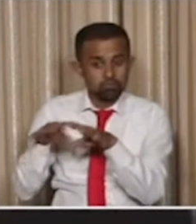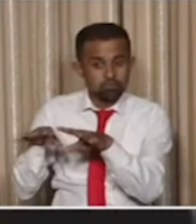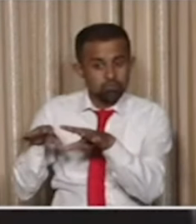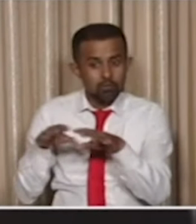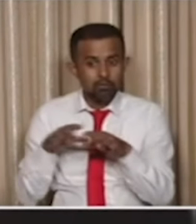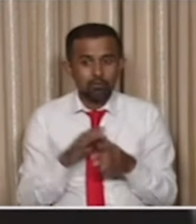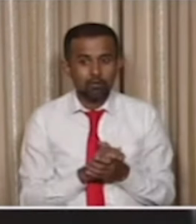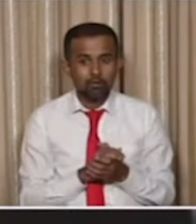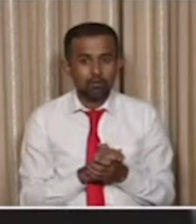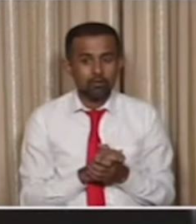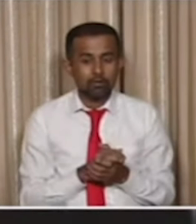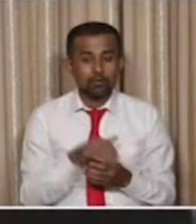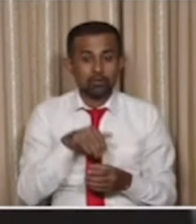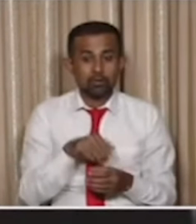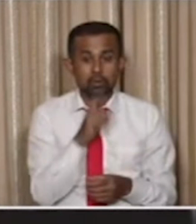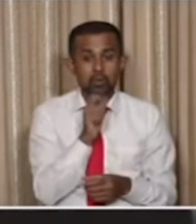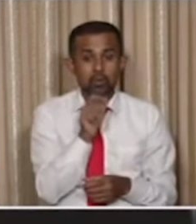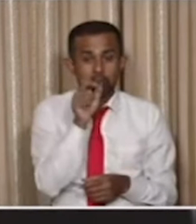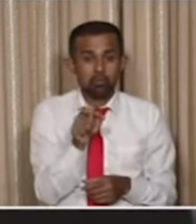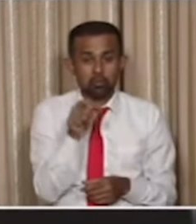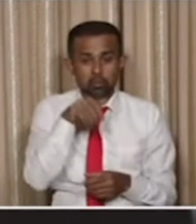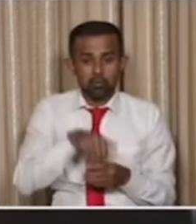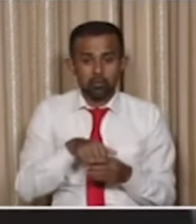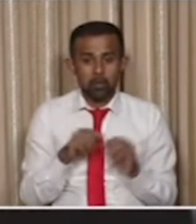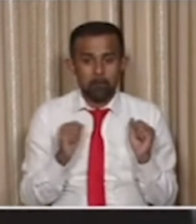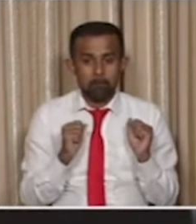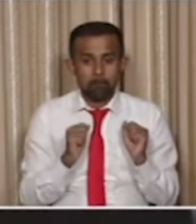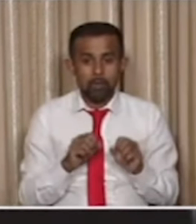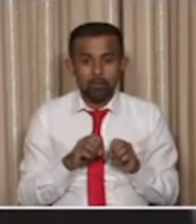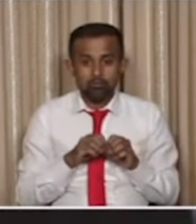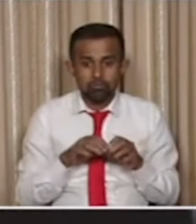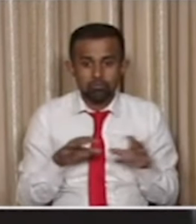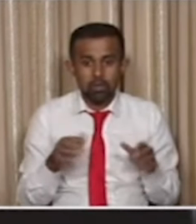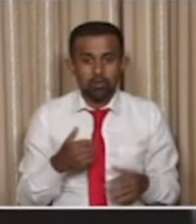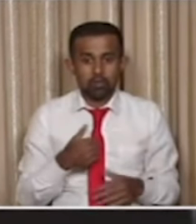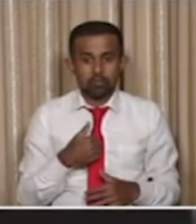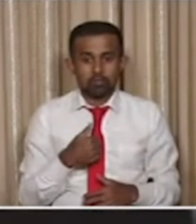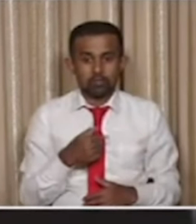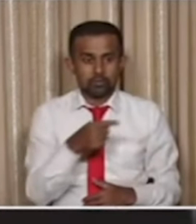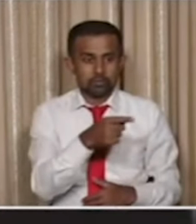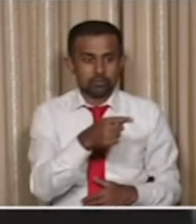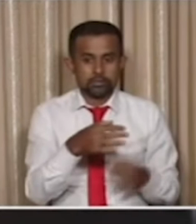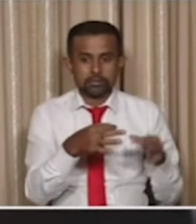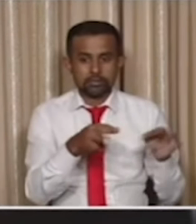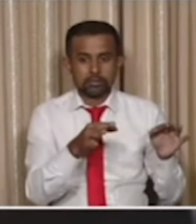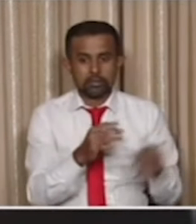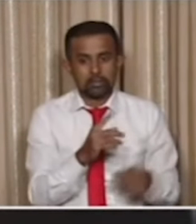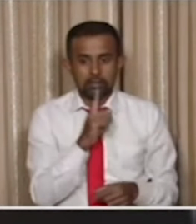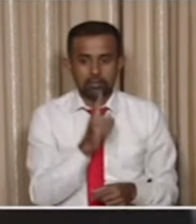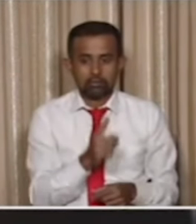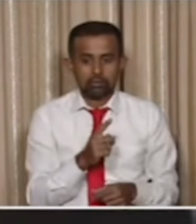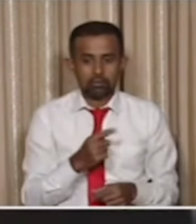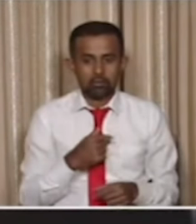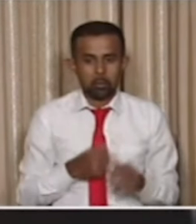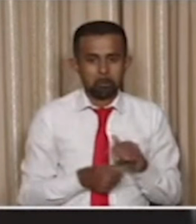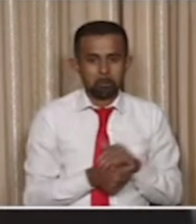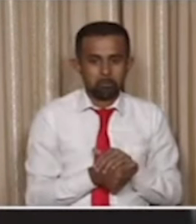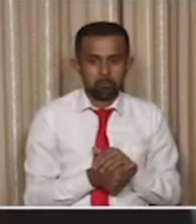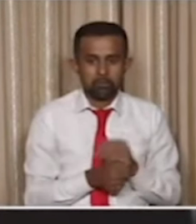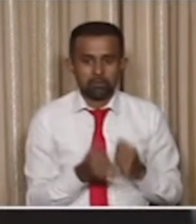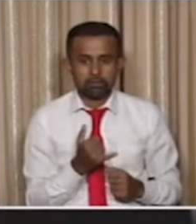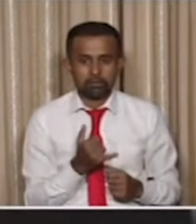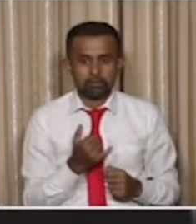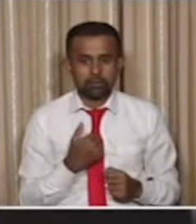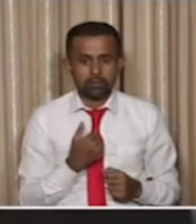කරලා ඒ හරහා විනිශ්චයකාරතුමා තුළ බීතියක් ඇති කරනවා. මම මොව් නිදහස් කියලා කිව්වොත් මම පක්ෂග්‍රාහී වුණාය